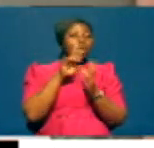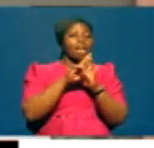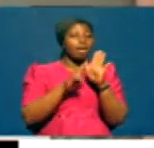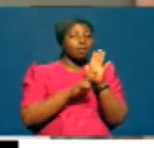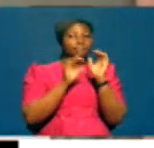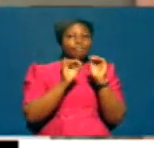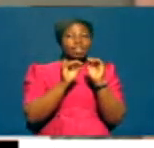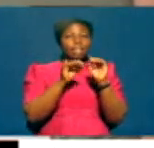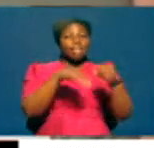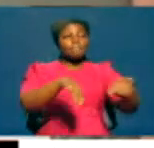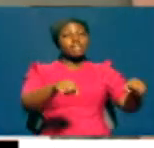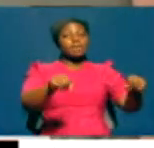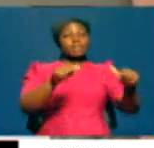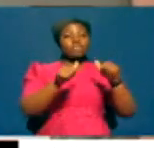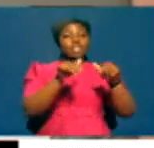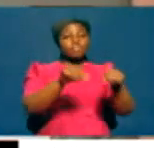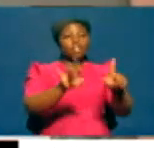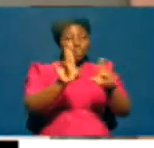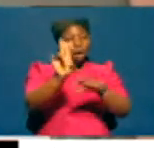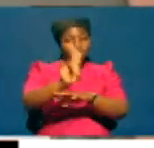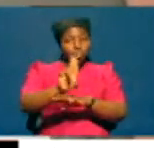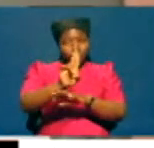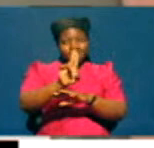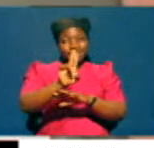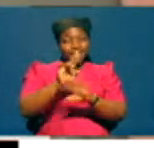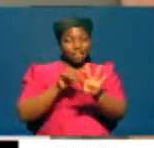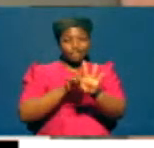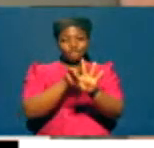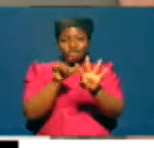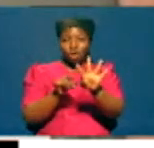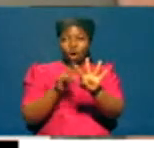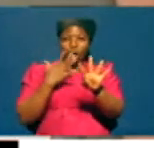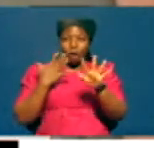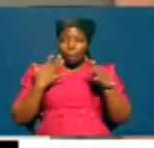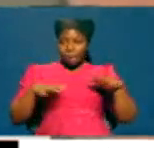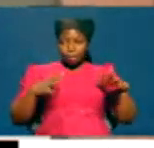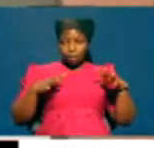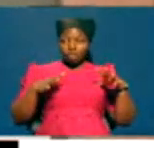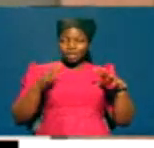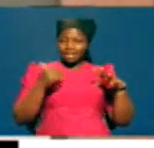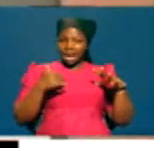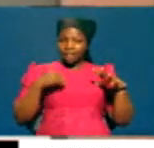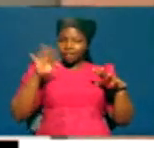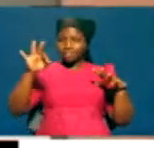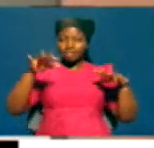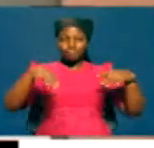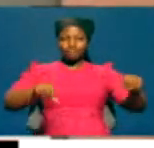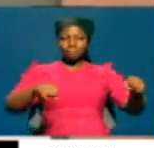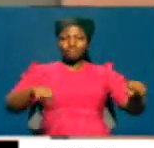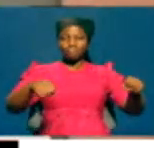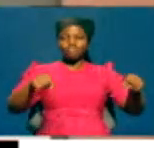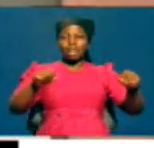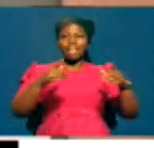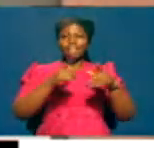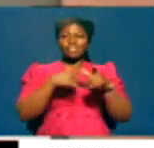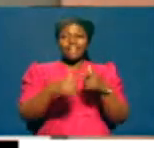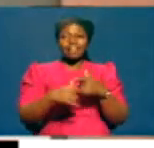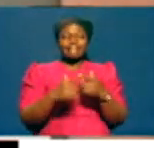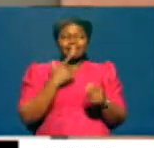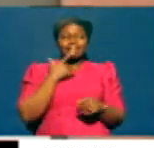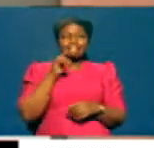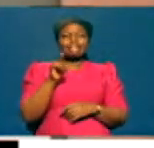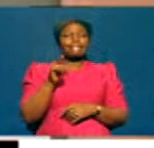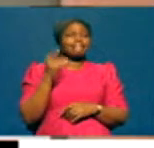walikuwa naendesha, wakiwa watu wanne, na wako na kipikipi tatu, na wanahutumiwa tiniwezi wa